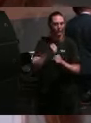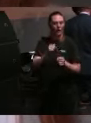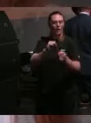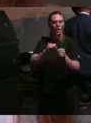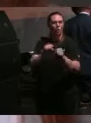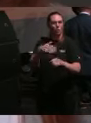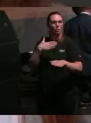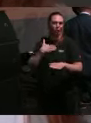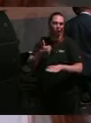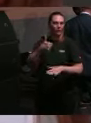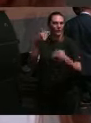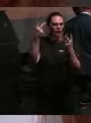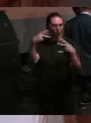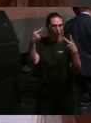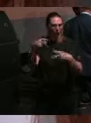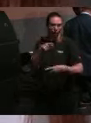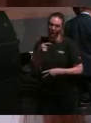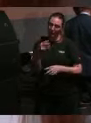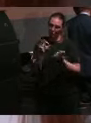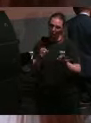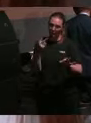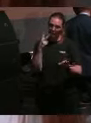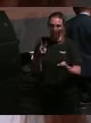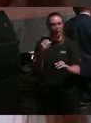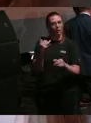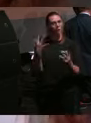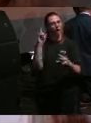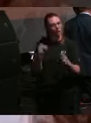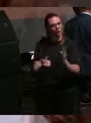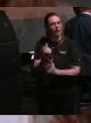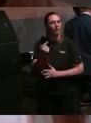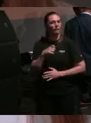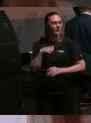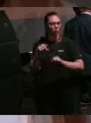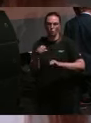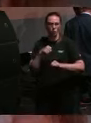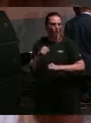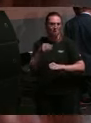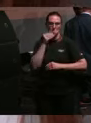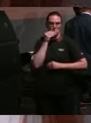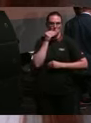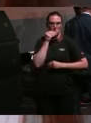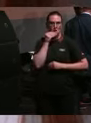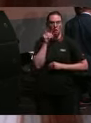jo demonstrert og erfart ganske tydelig hvordan det kan gå når at kommunene følte at man ikke hadde noe man skulle si, og det var når man rullet ut en plan for vind på